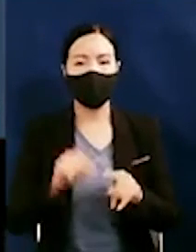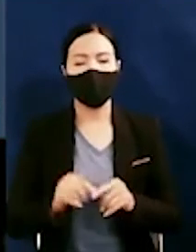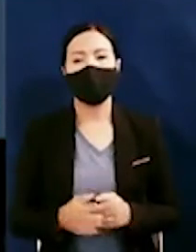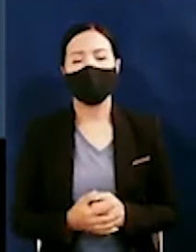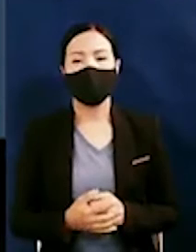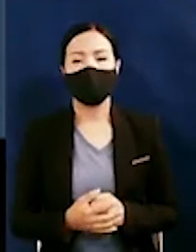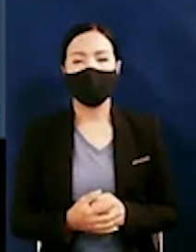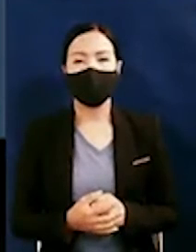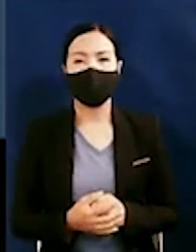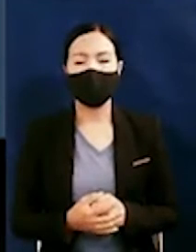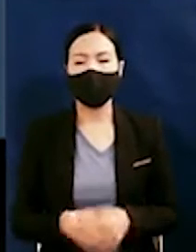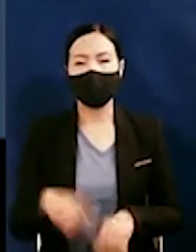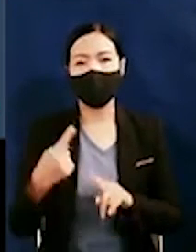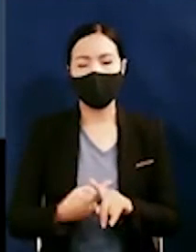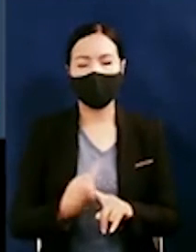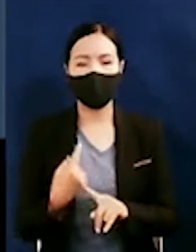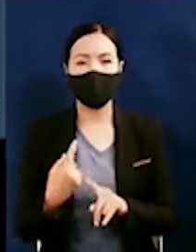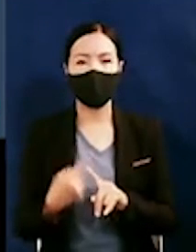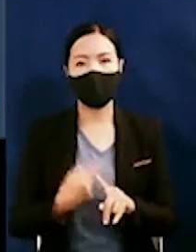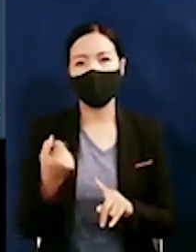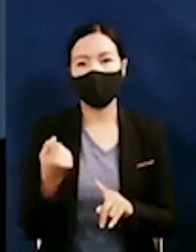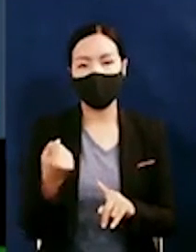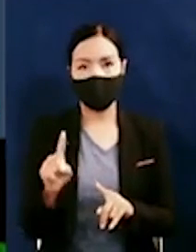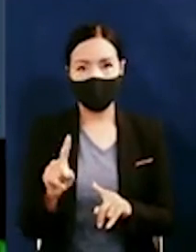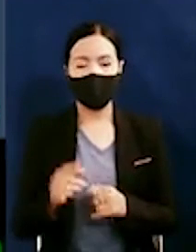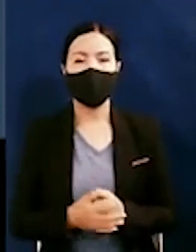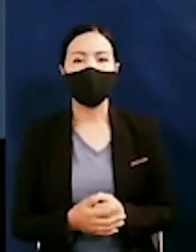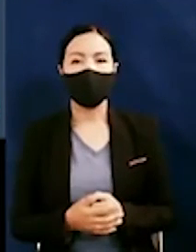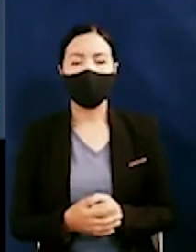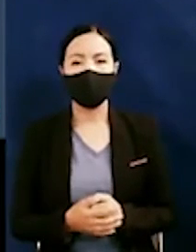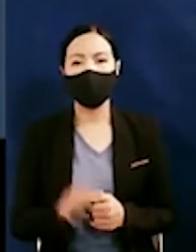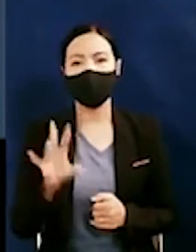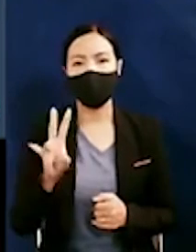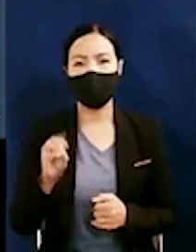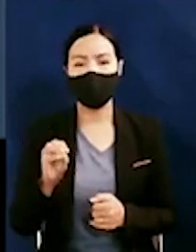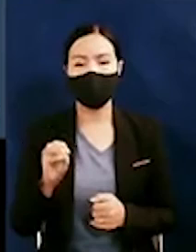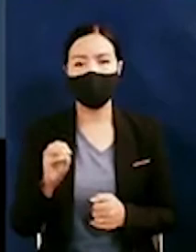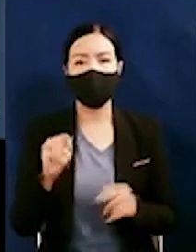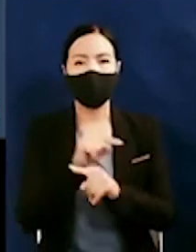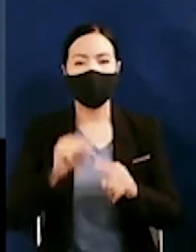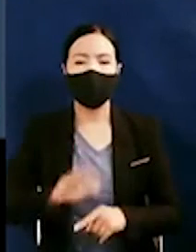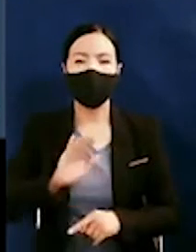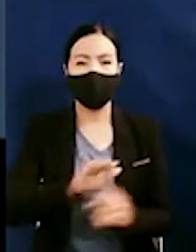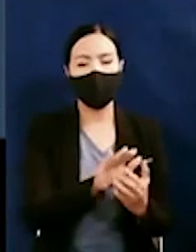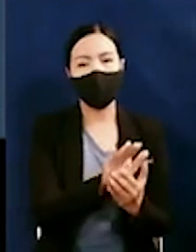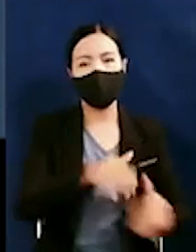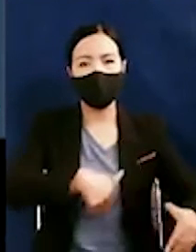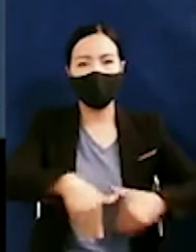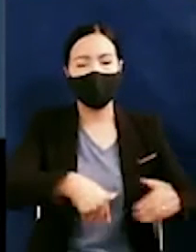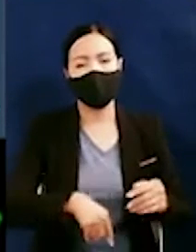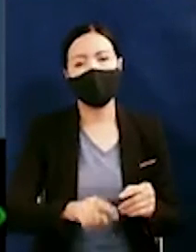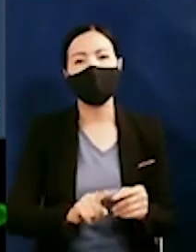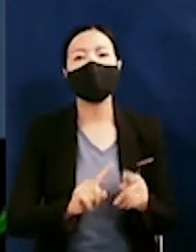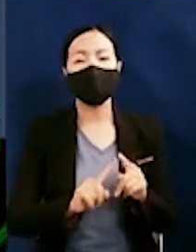ประเทศนะครับและเดือนพฤศจิกายนนะครับก็จะเป็นเดือนที่70%ของเข็ม1ึของประชาชนทั้งประเทศนะครับเราจะเห็น